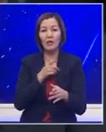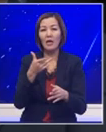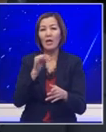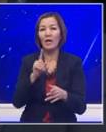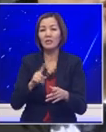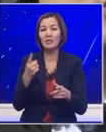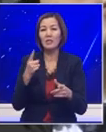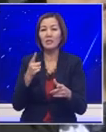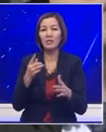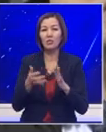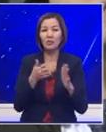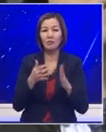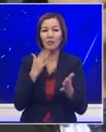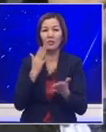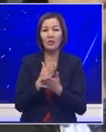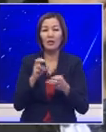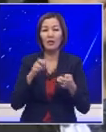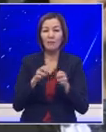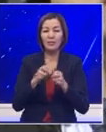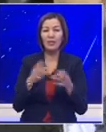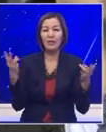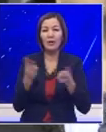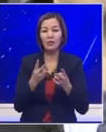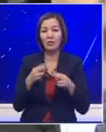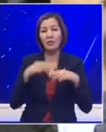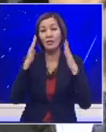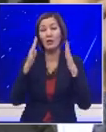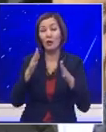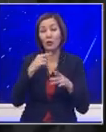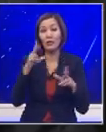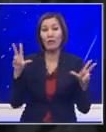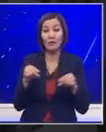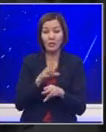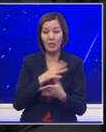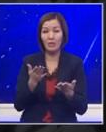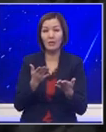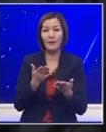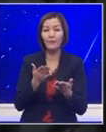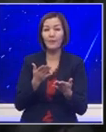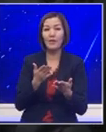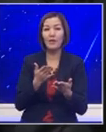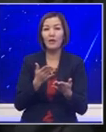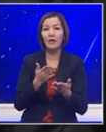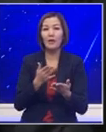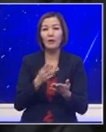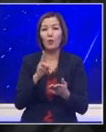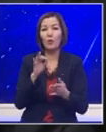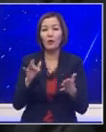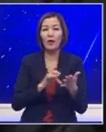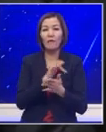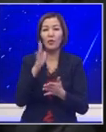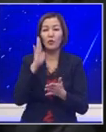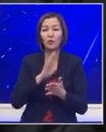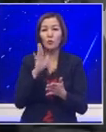жеткіліксіздігі сөз болды. Құзырлы басшы аталған мәселеге тиісті деңгейде назар аударатынын айтты. Ал басы Бартоғайдан басталатын Қонаев каналының